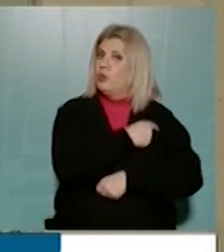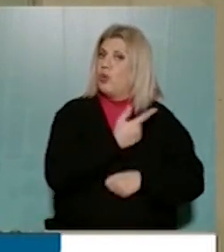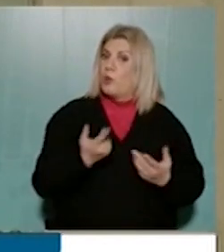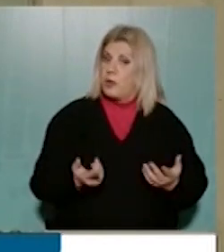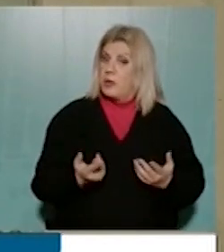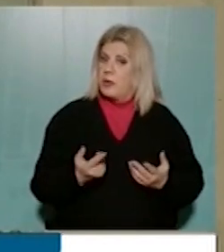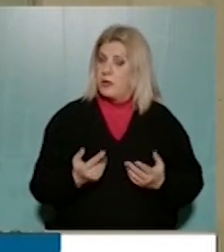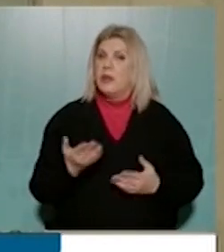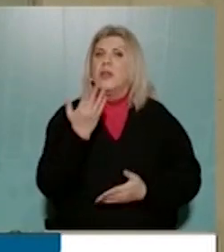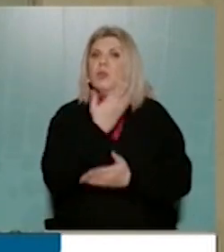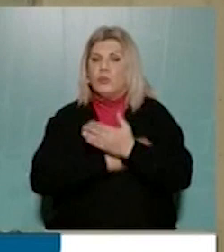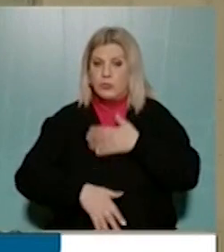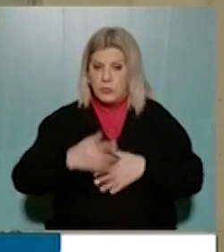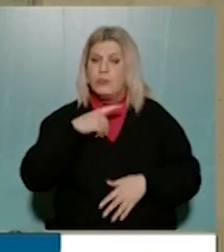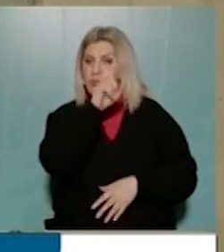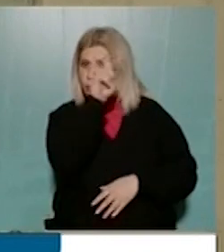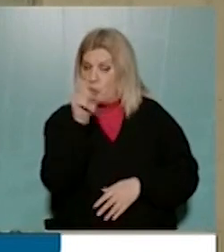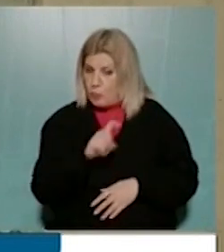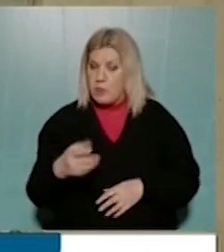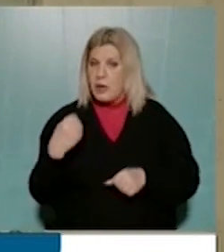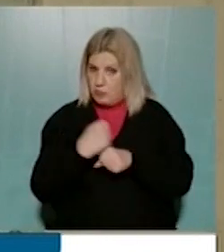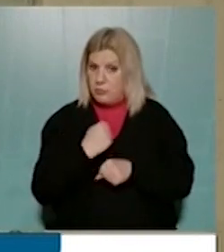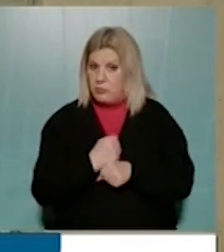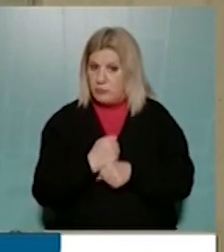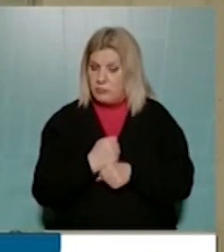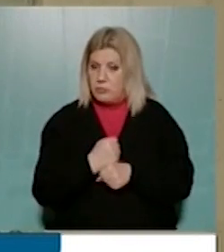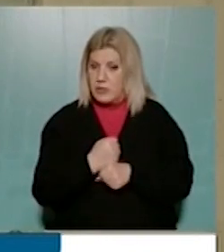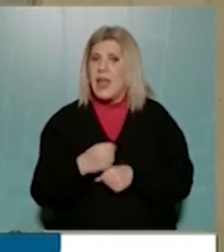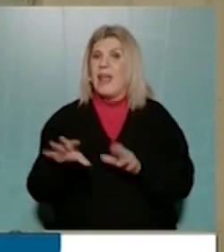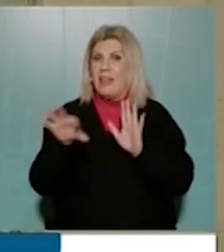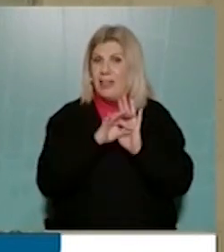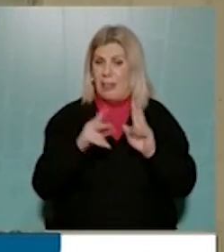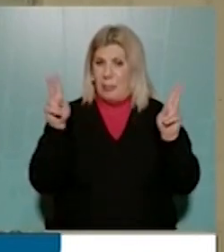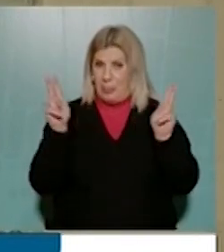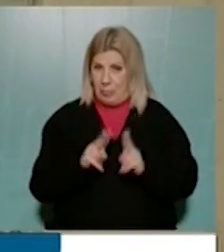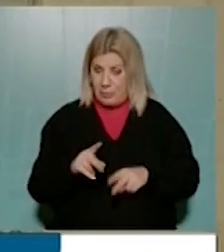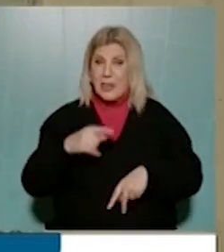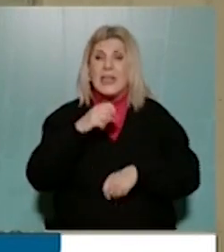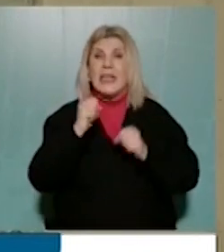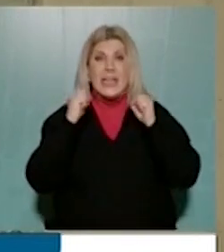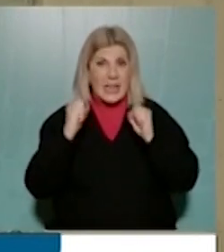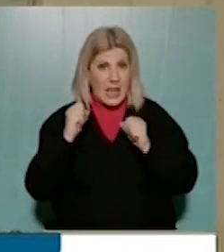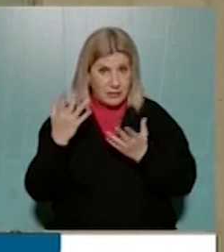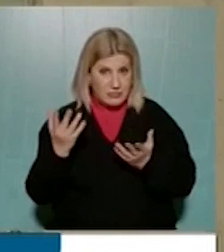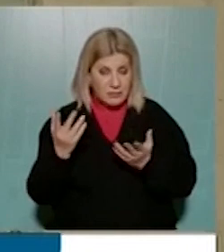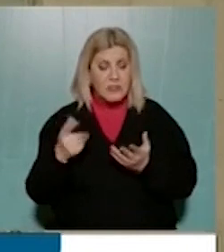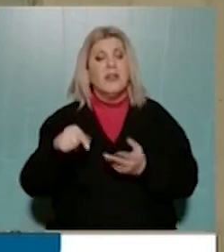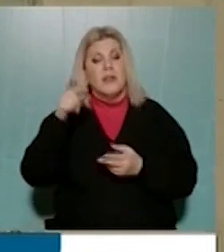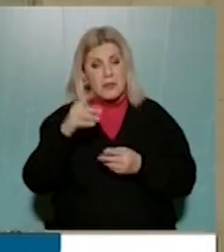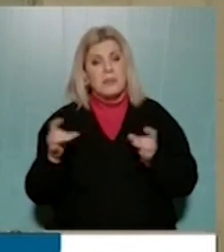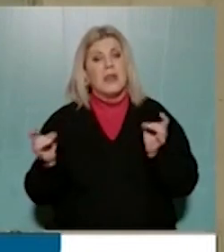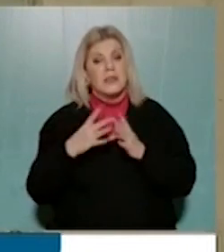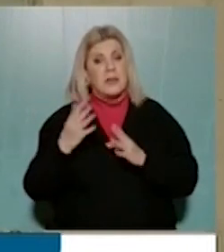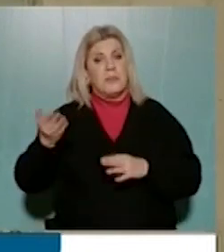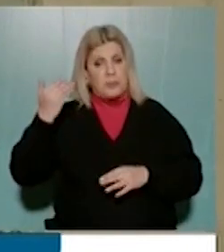εργασιακή εξουθένωση δηλαδή που βιώνουμε που οφείλεται στηνν τραικ υποστελέχωση των δημοσίων μονάδων υγείας οδηγεί σε περιστατικά όπως